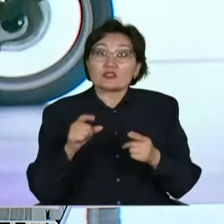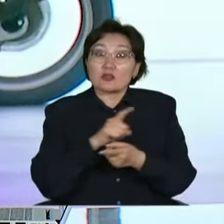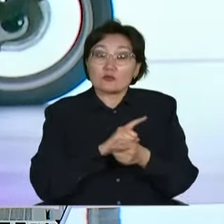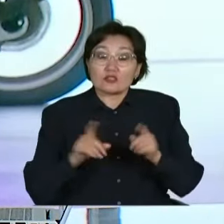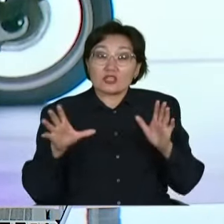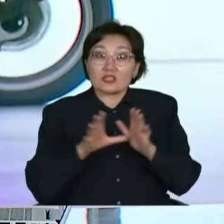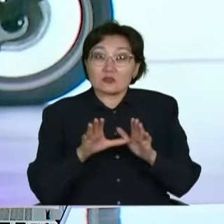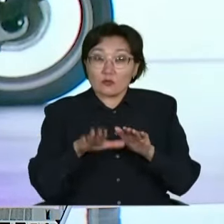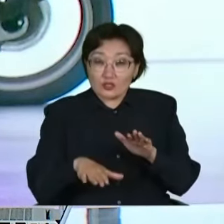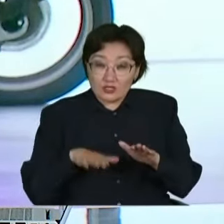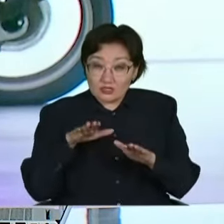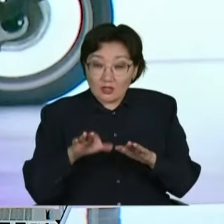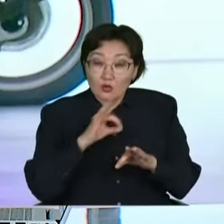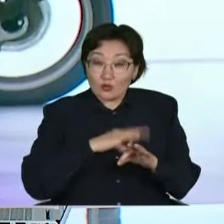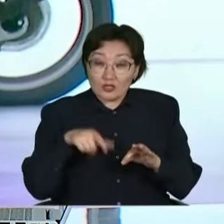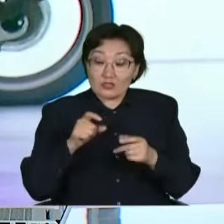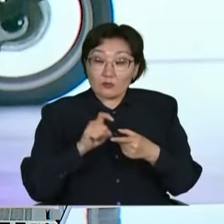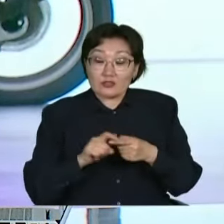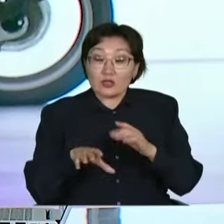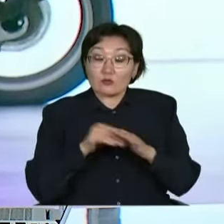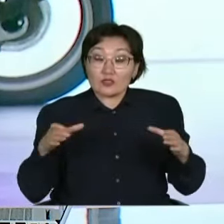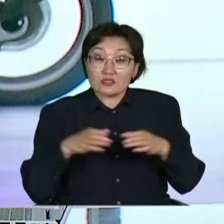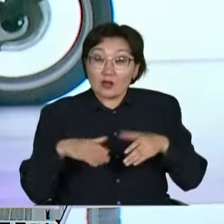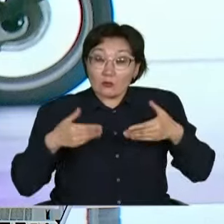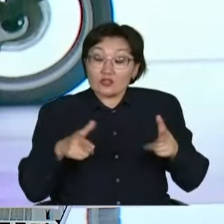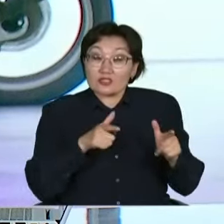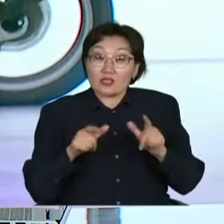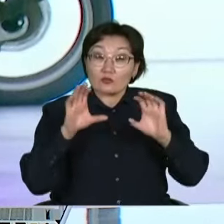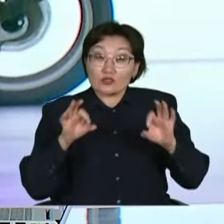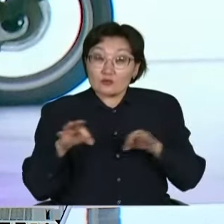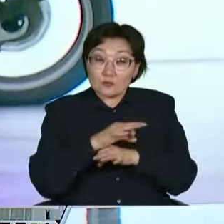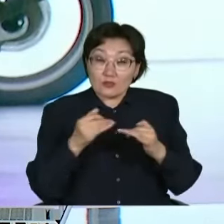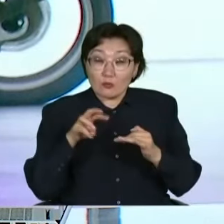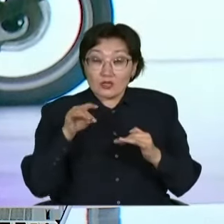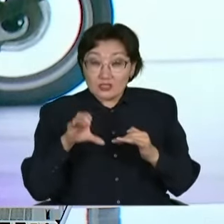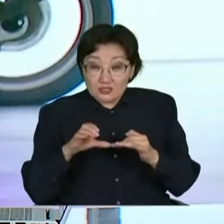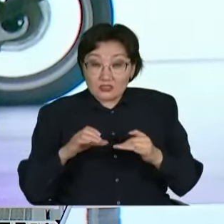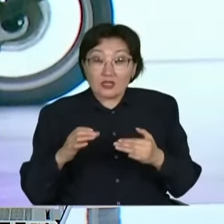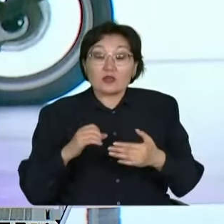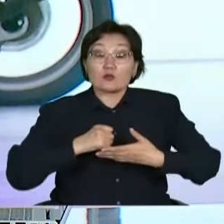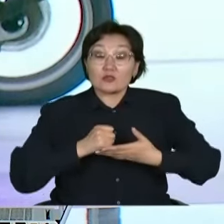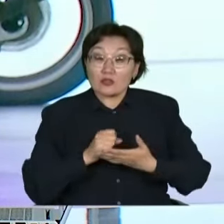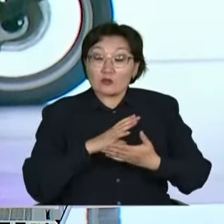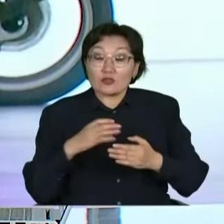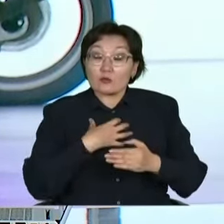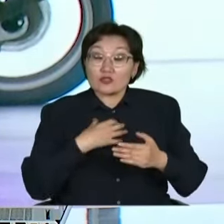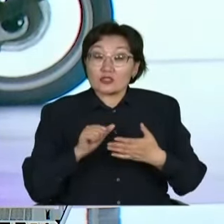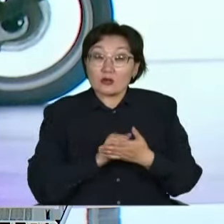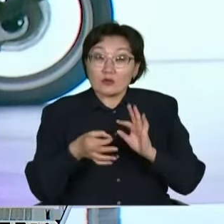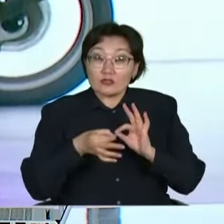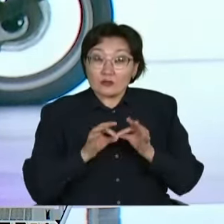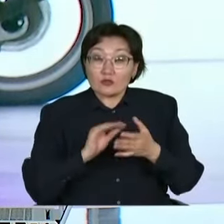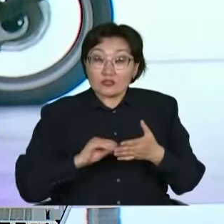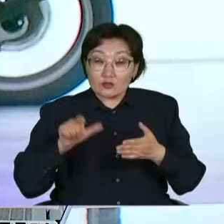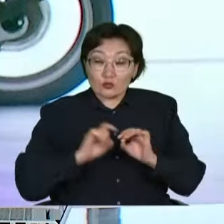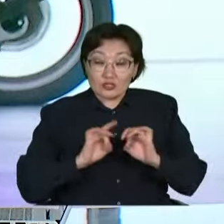самокат мінгендерге де қатысты. Депутаттар бастамасымен әзірленген заң жобасы бүгін мәжілісте қолдау тапты. Маңызды құжаттың жай-жапсарын